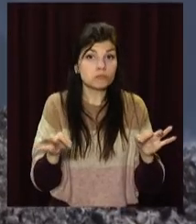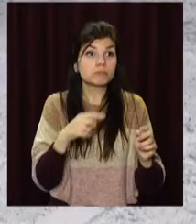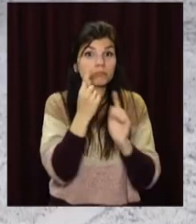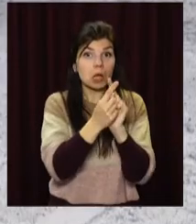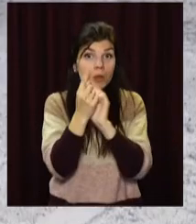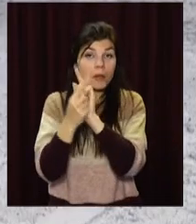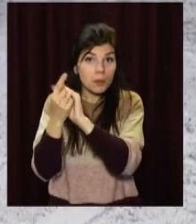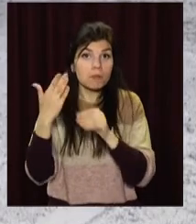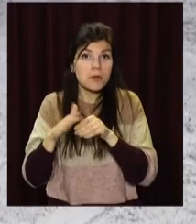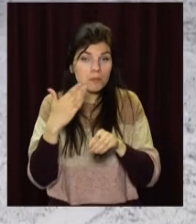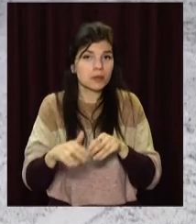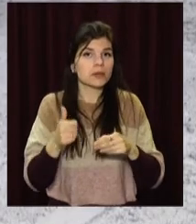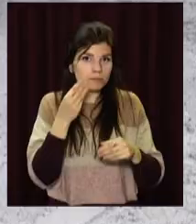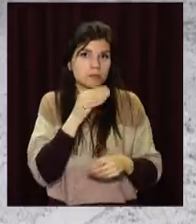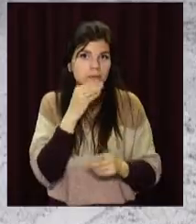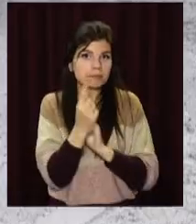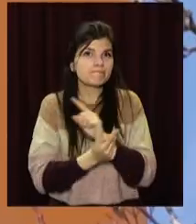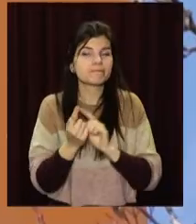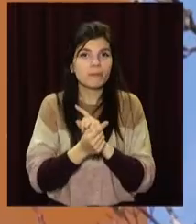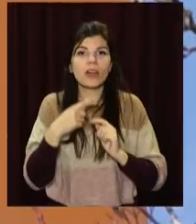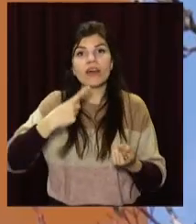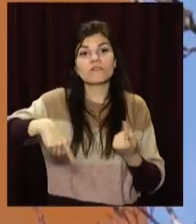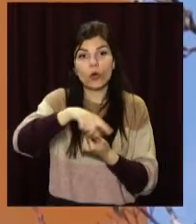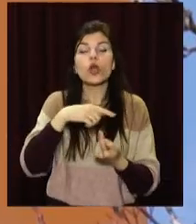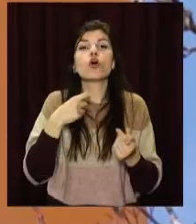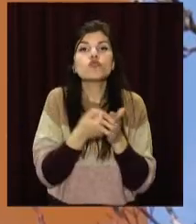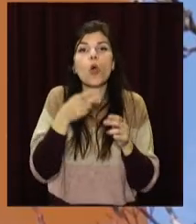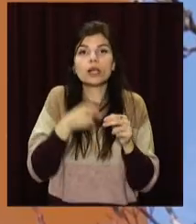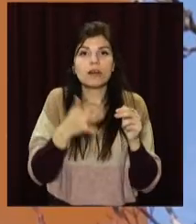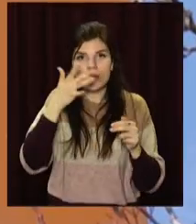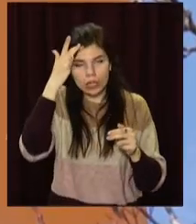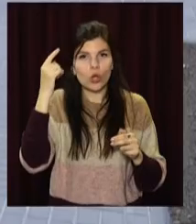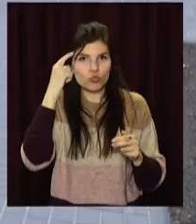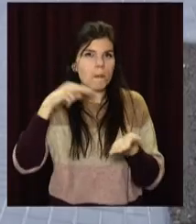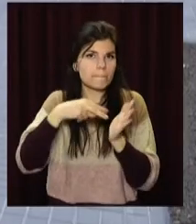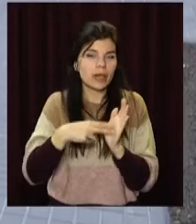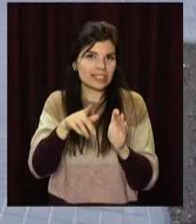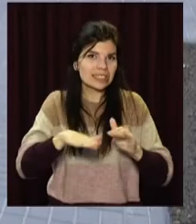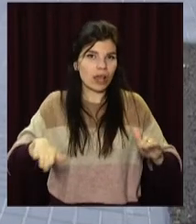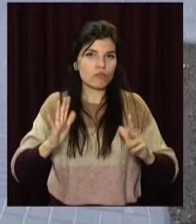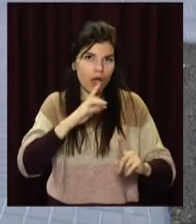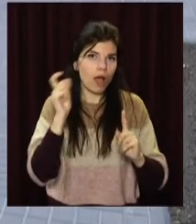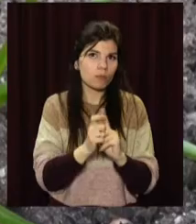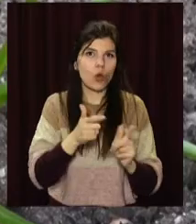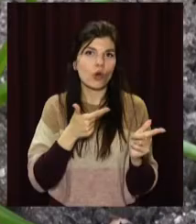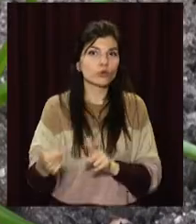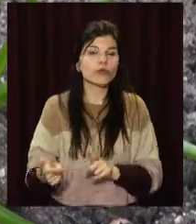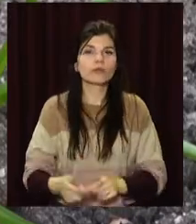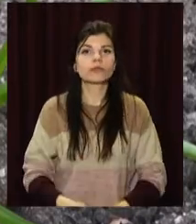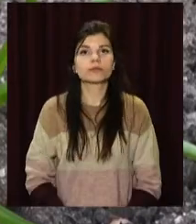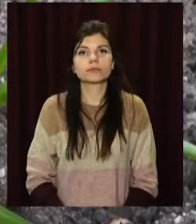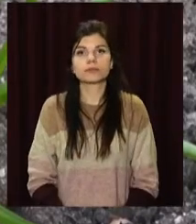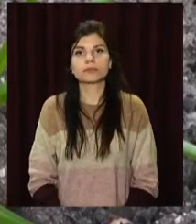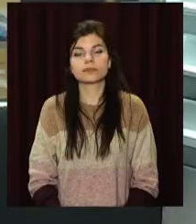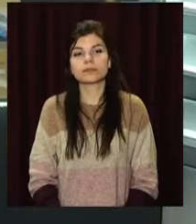дитячого садочка разом з упорядкуванням території навколо планують до кінця літа. Марія Требошенко, Роман Івашинов, Open News, телеканал